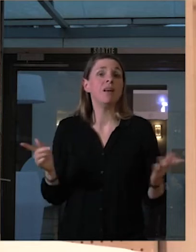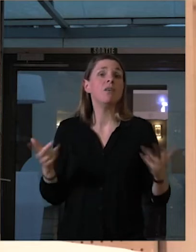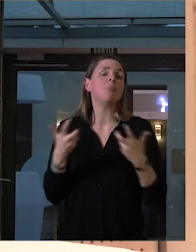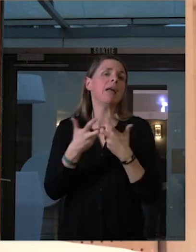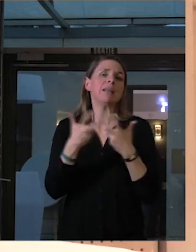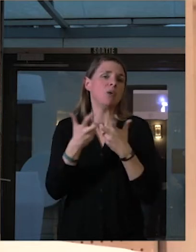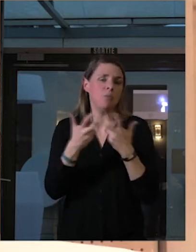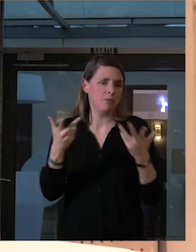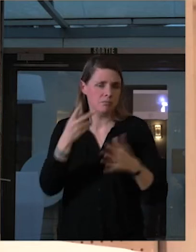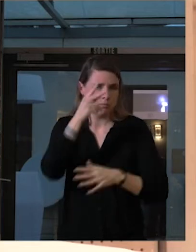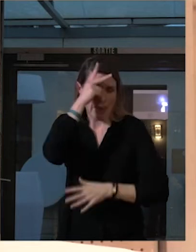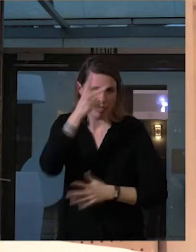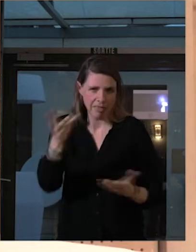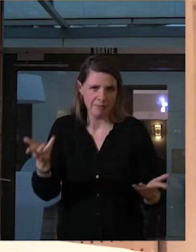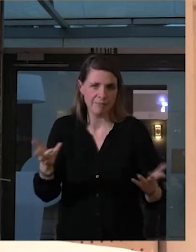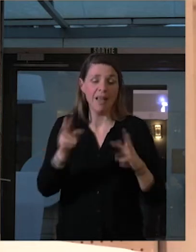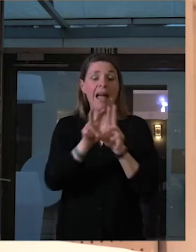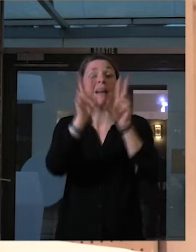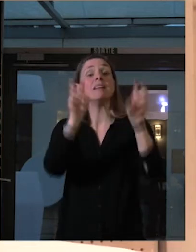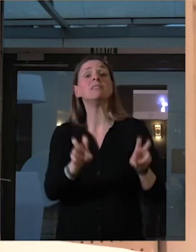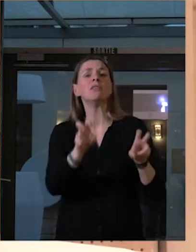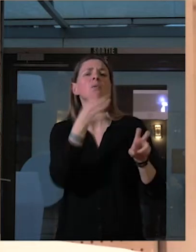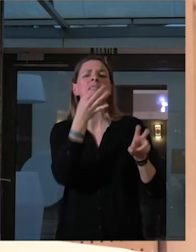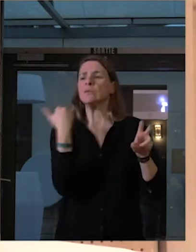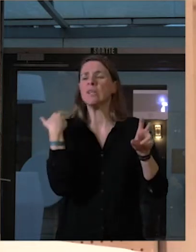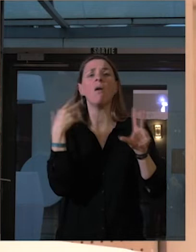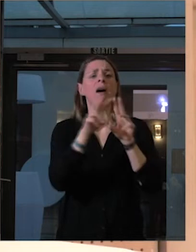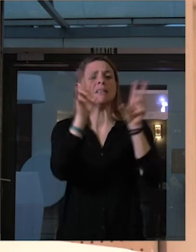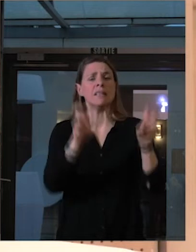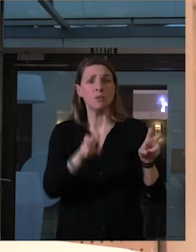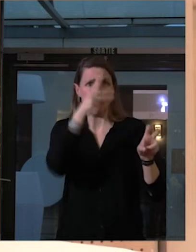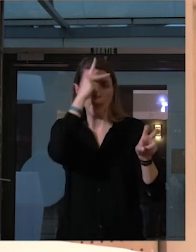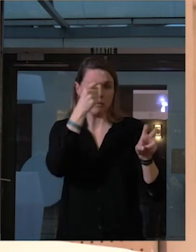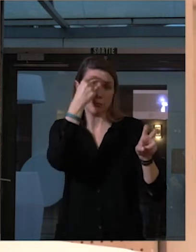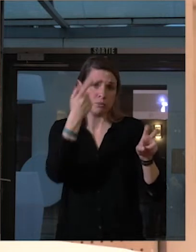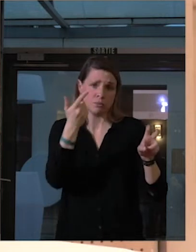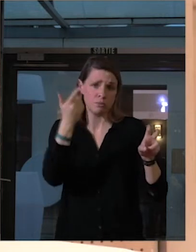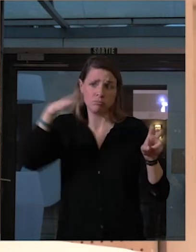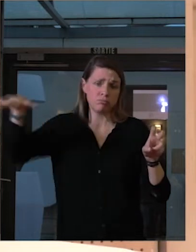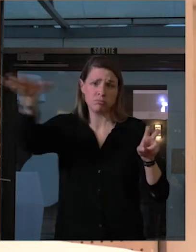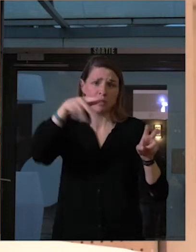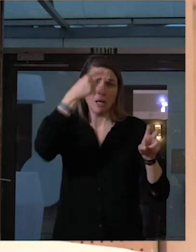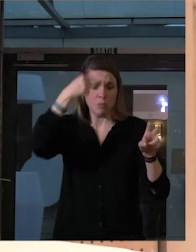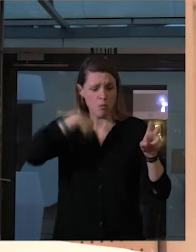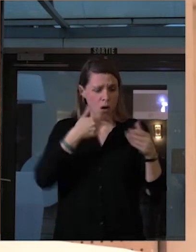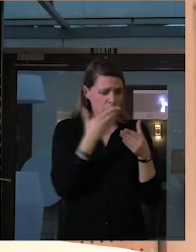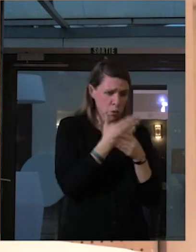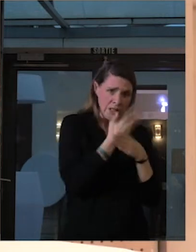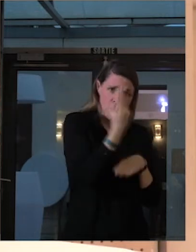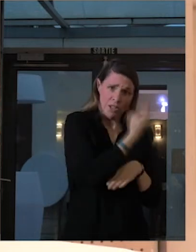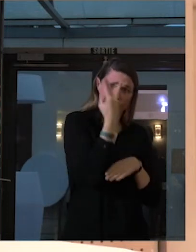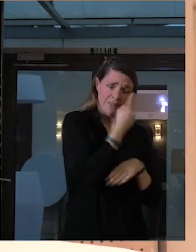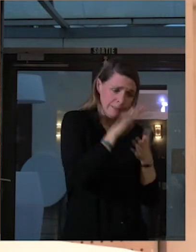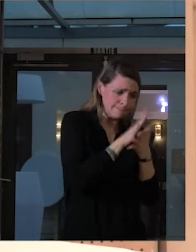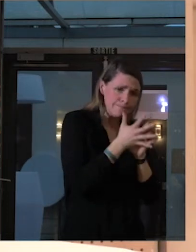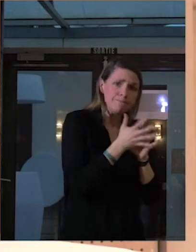un exemple tout bête, cette attestation, elle peut paraître bête, mais moi, elle me permet de la mettre dans mes dossiers universitaires et d'avoir